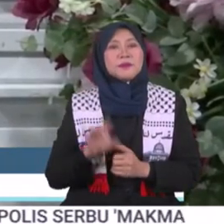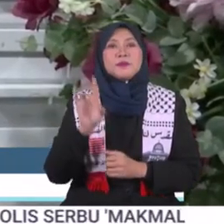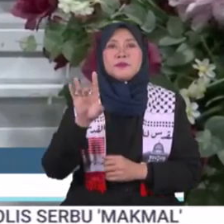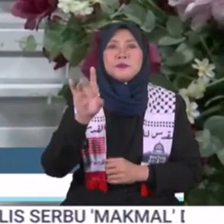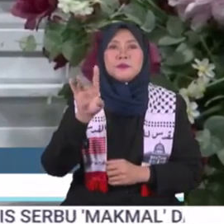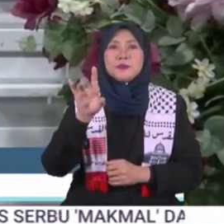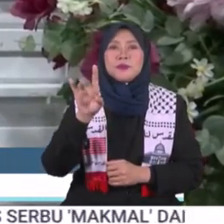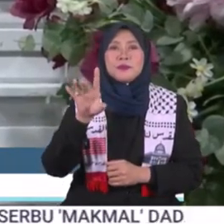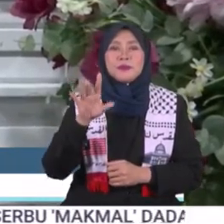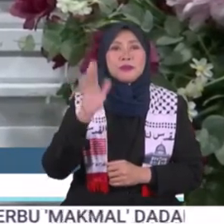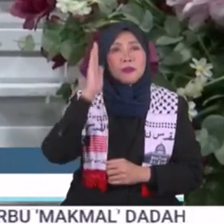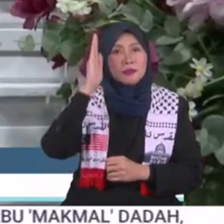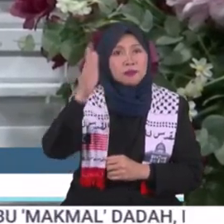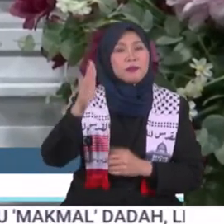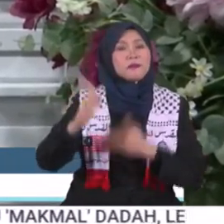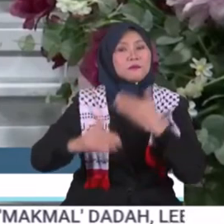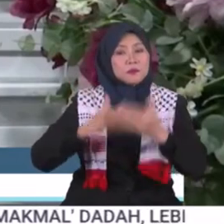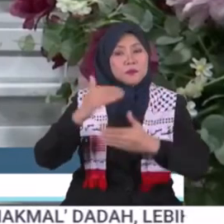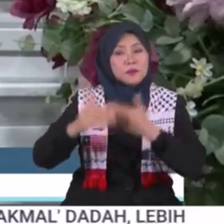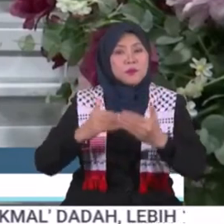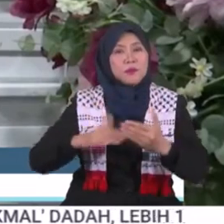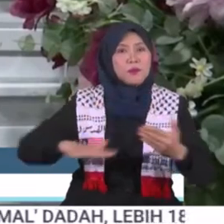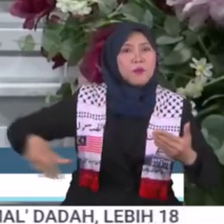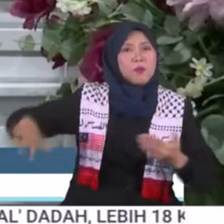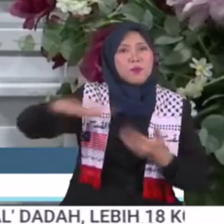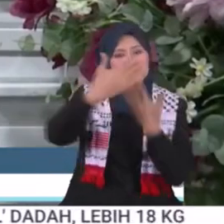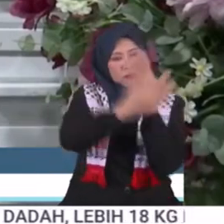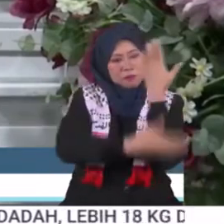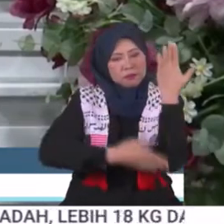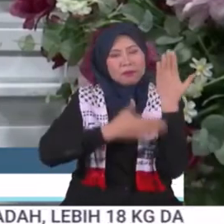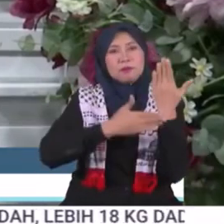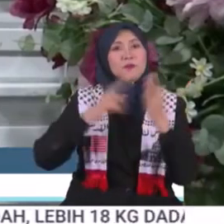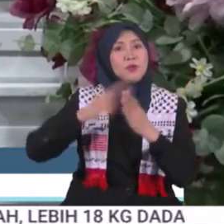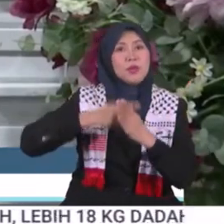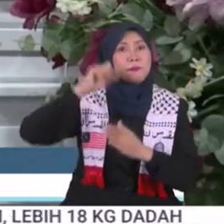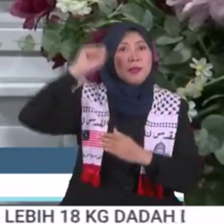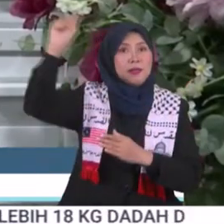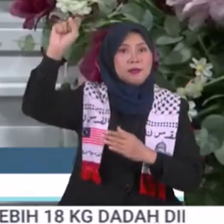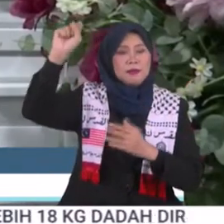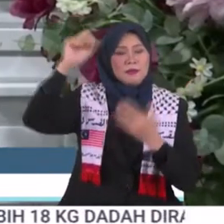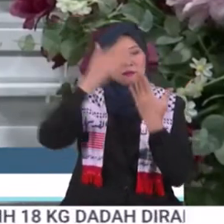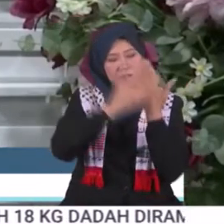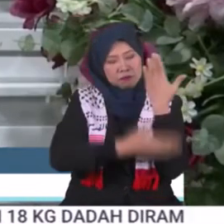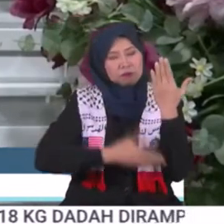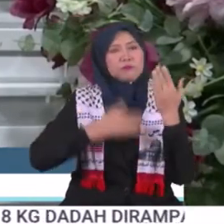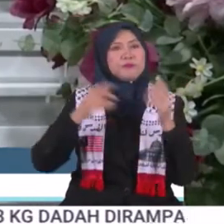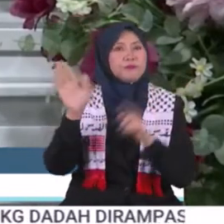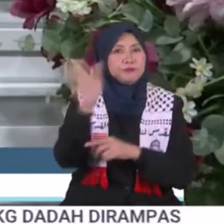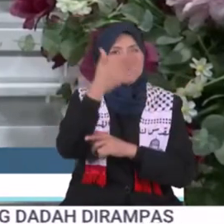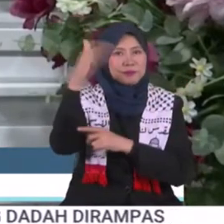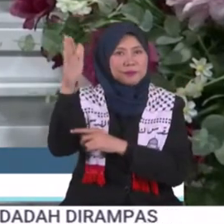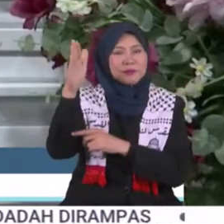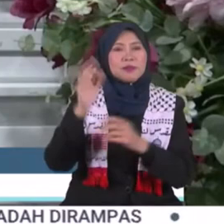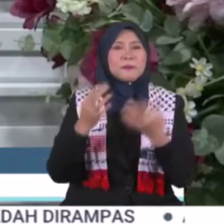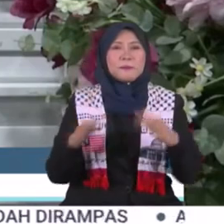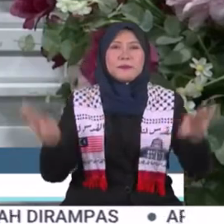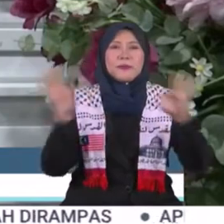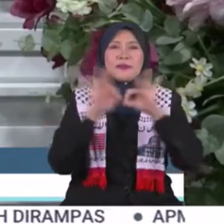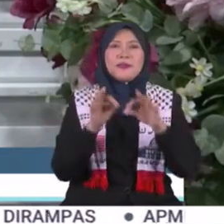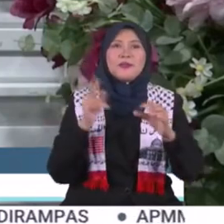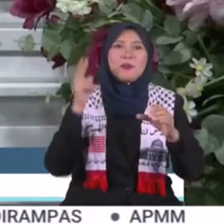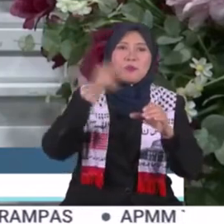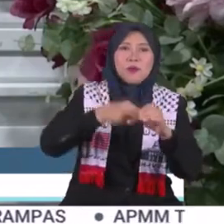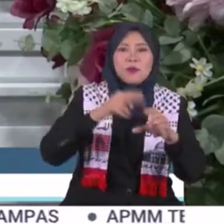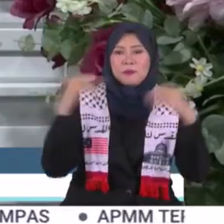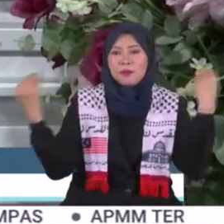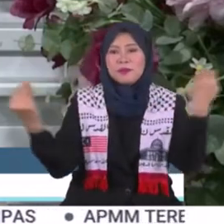insyaAllah dia akan berjalan di seluruh negara sepanjang Bulan Kebangsaan ni. Dan apa yang penting, penyertaan daripada